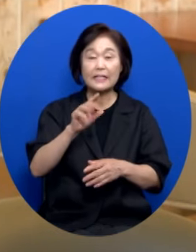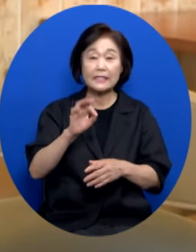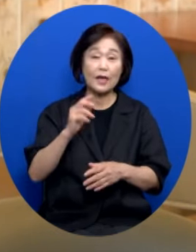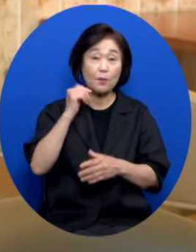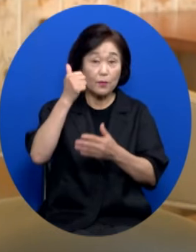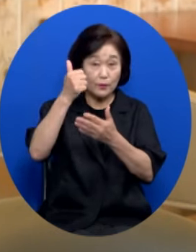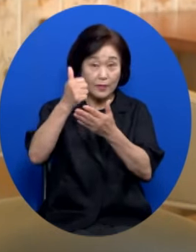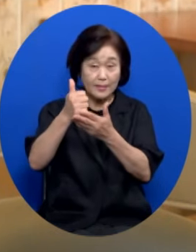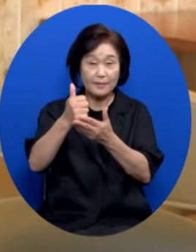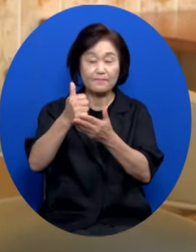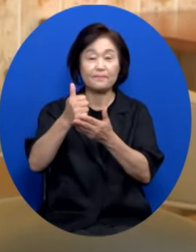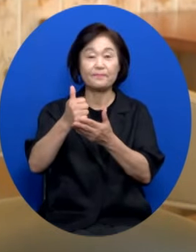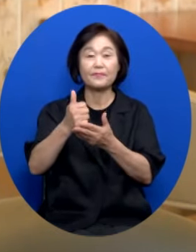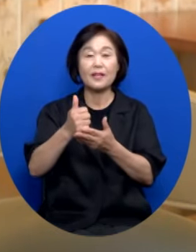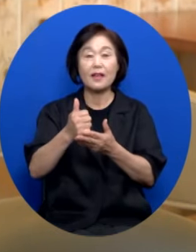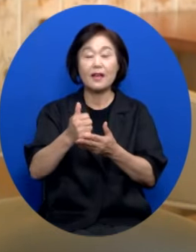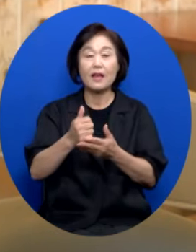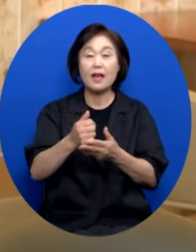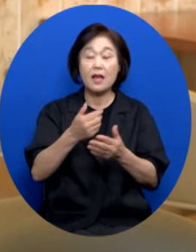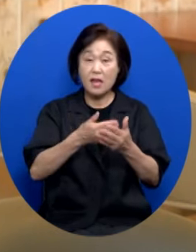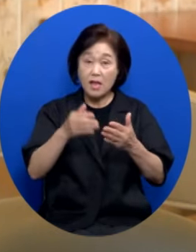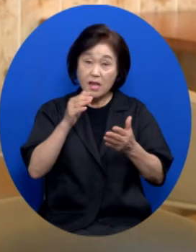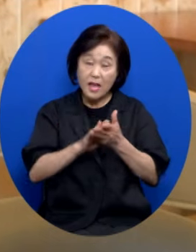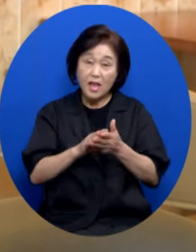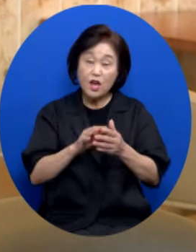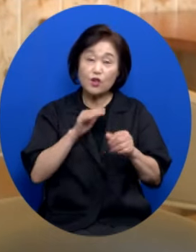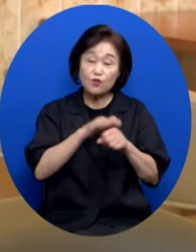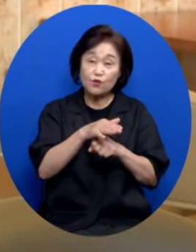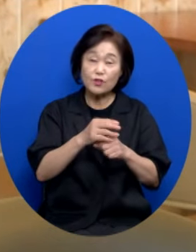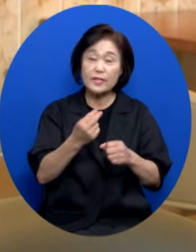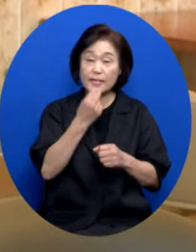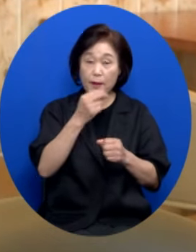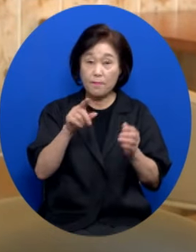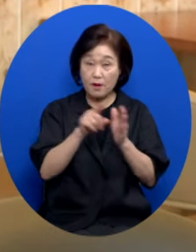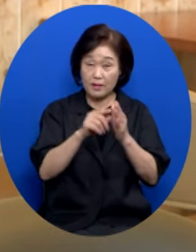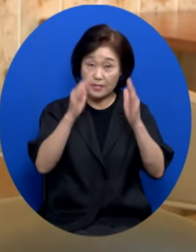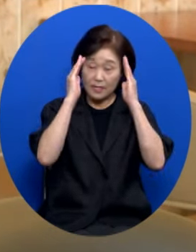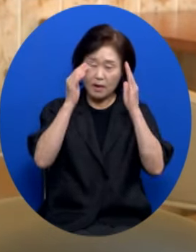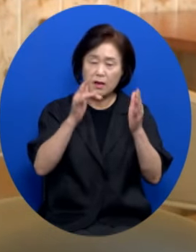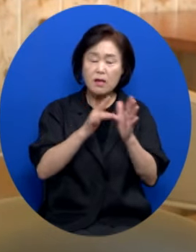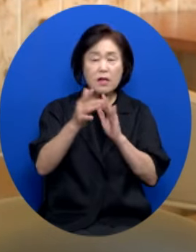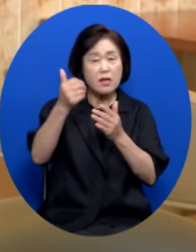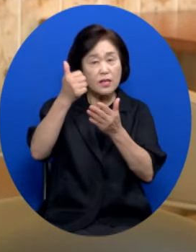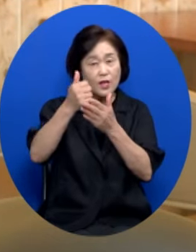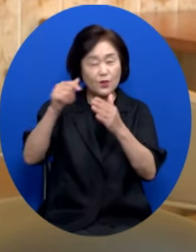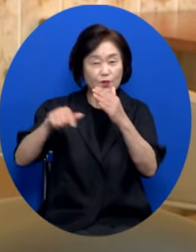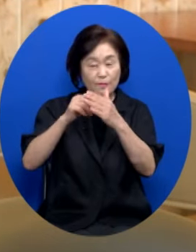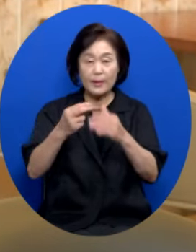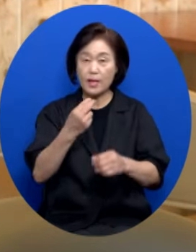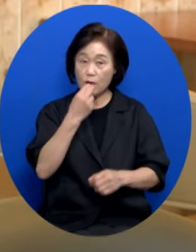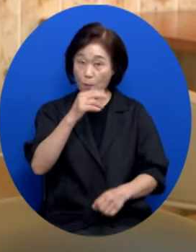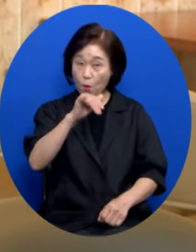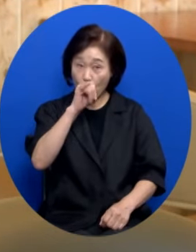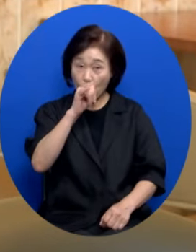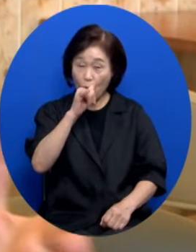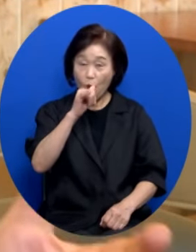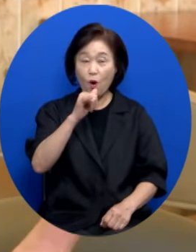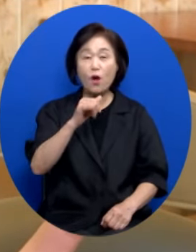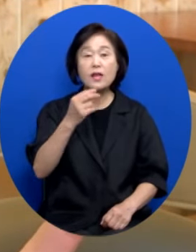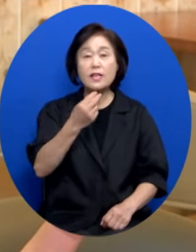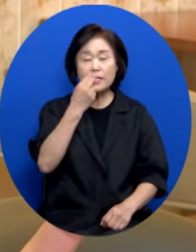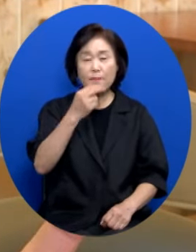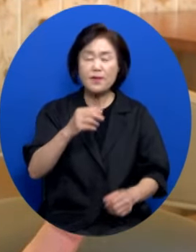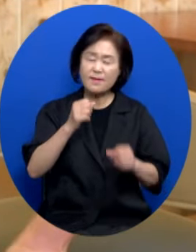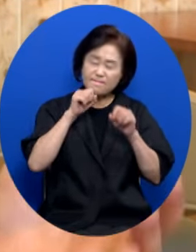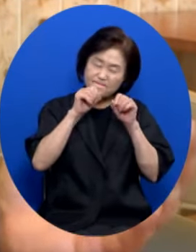장종현 목사님께서도 개혁주의 생명신학, 예수 안에 생명이 있다. 이 생명을 전하는